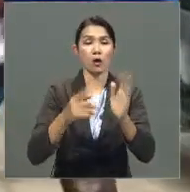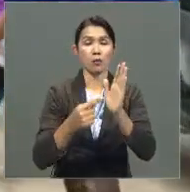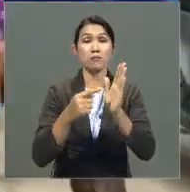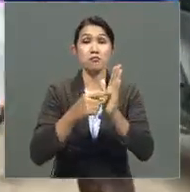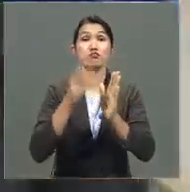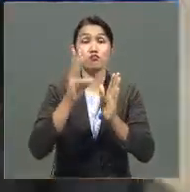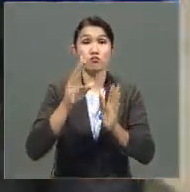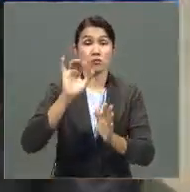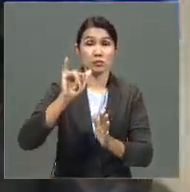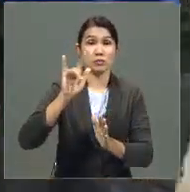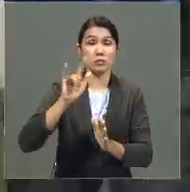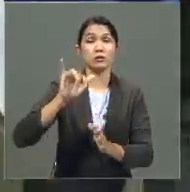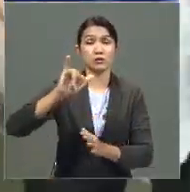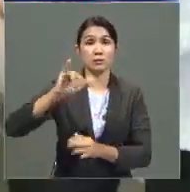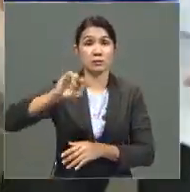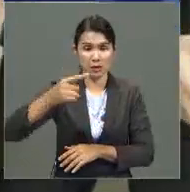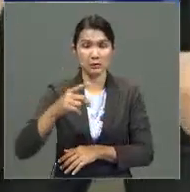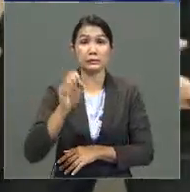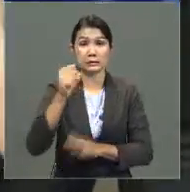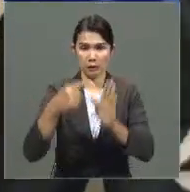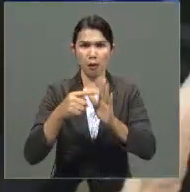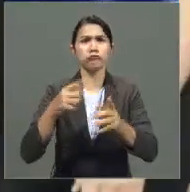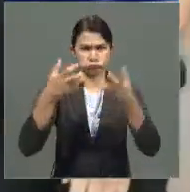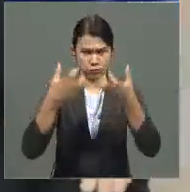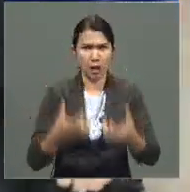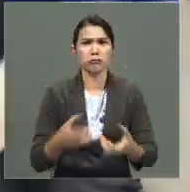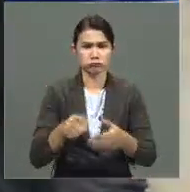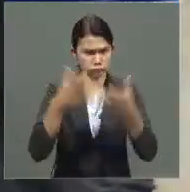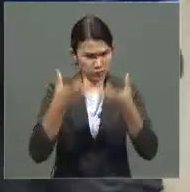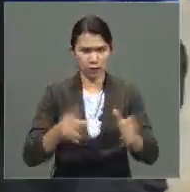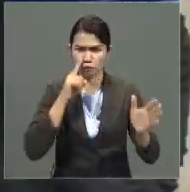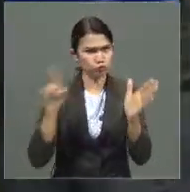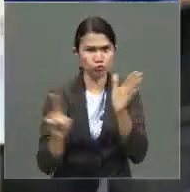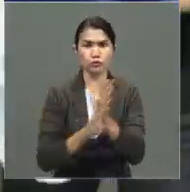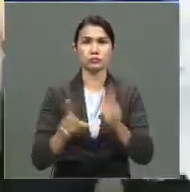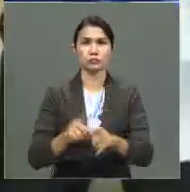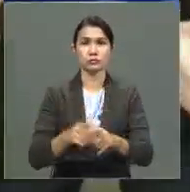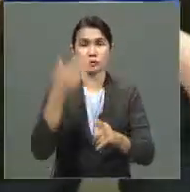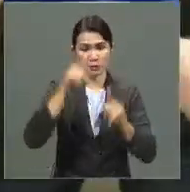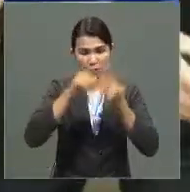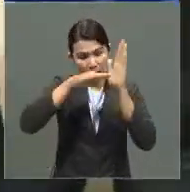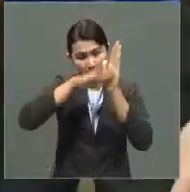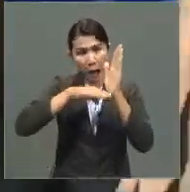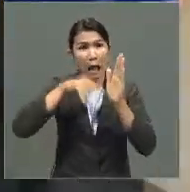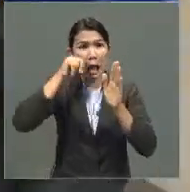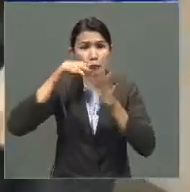าที่เวียงสาเนี่ยถือว่าหนักที่สุดนะฮะก่อนที่จะลงมาสู่พื้นที่ตอนล่างเพราะว่าน้ำมาเร็วมากนะครับ